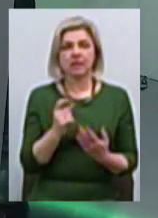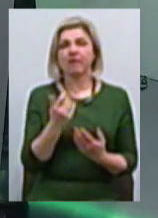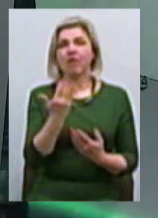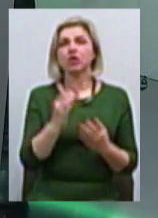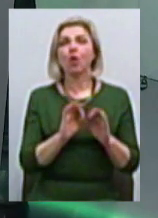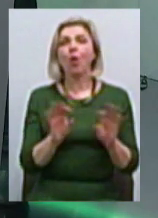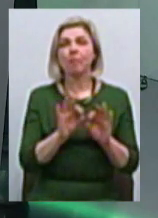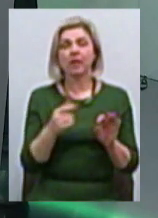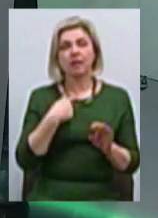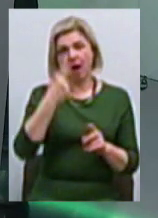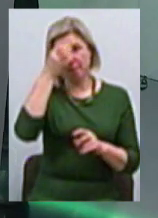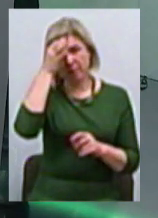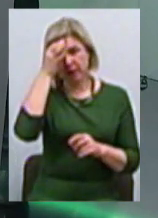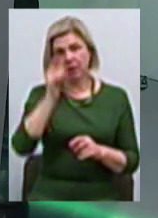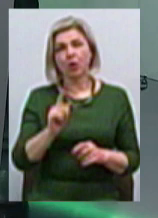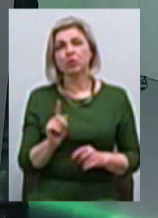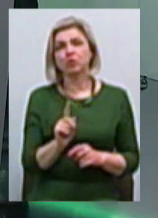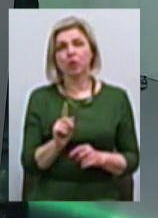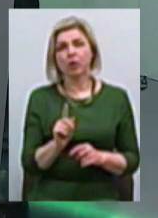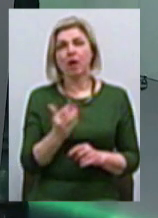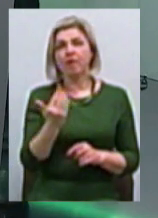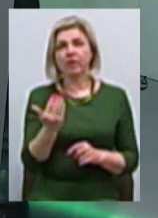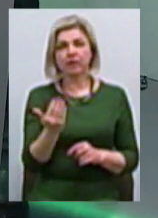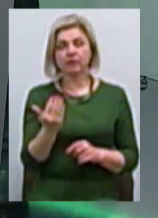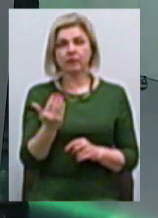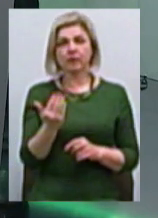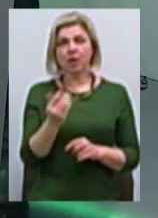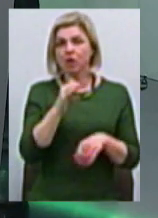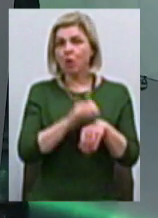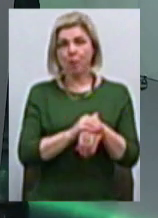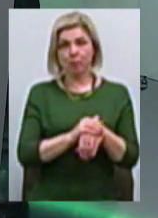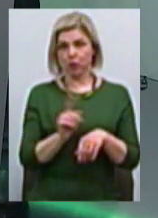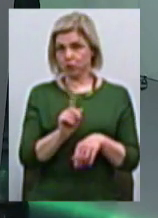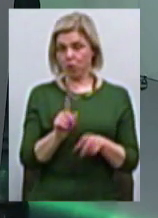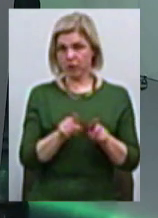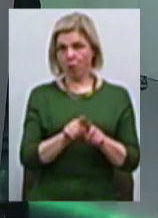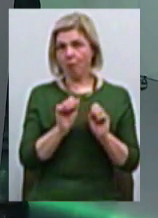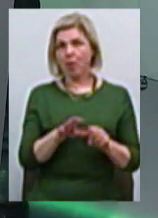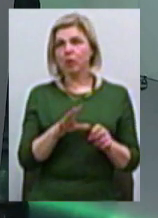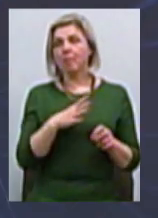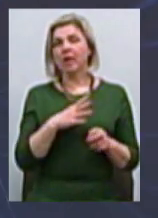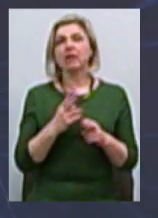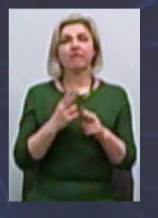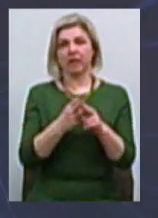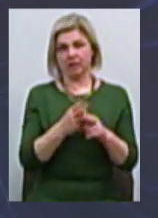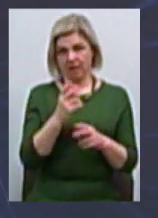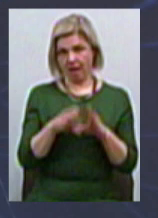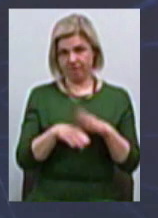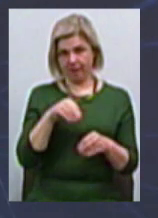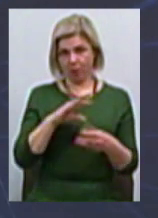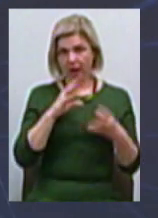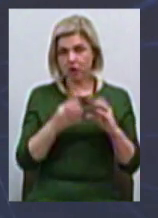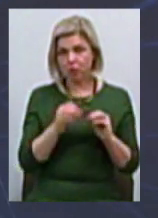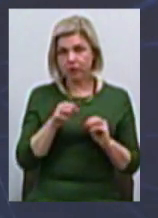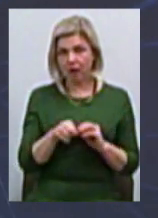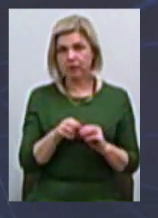коментарів вчорашніх я пам'ятаю, що ви не помітили нічого такого, що могло б вплинути на результати виборів.